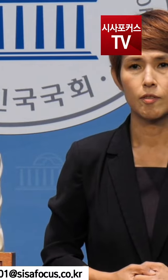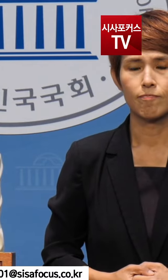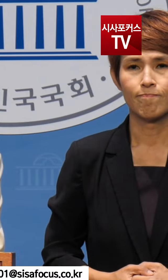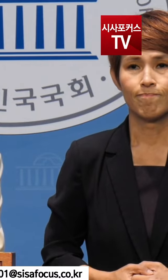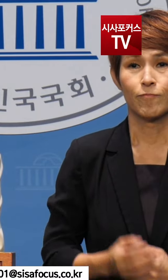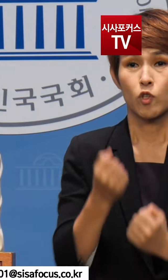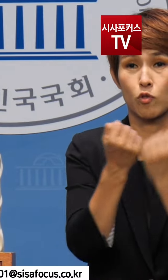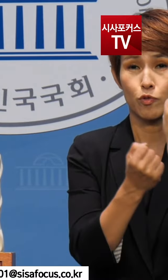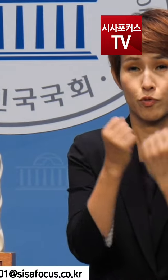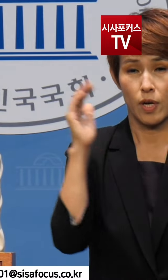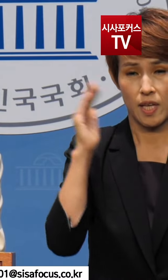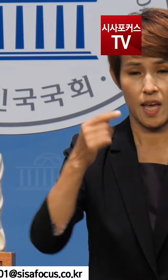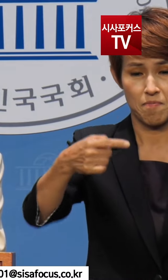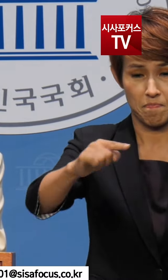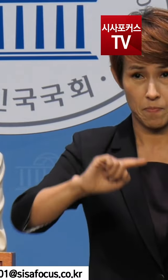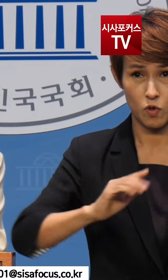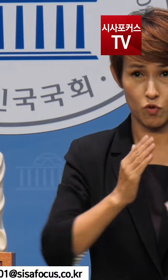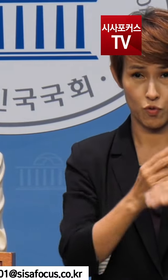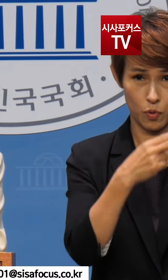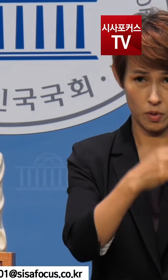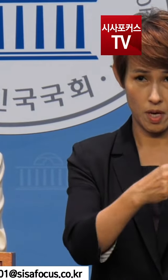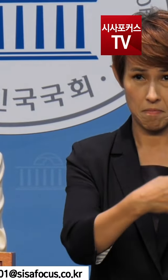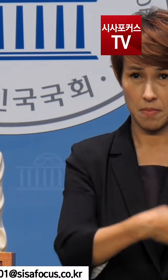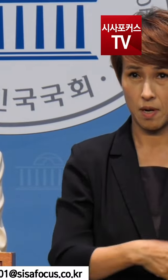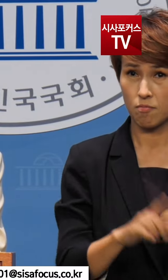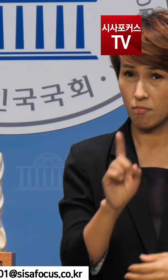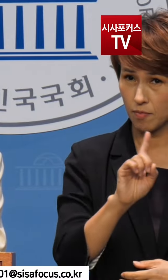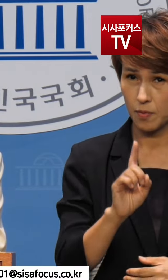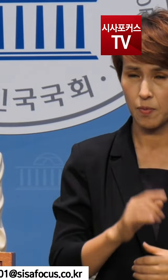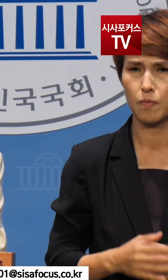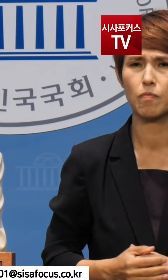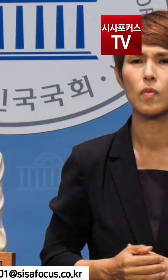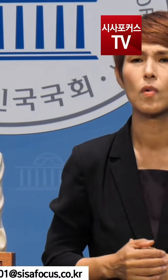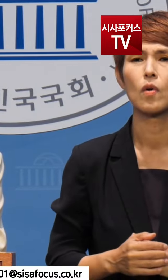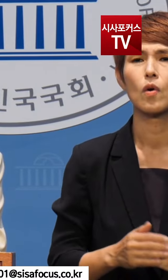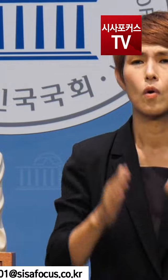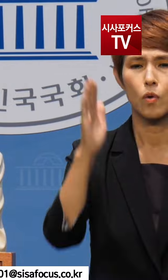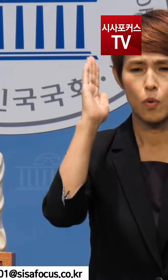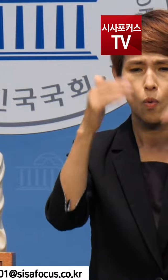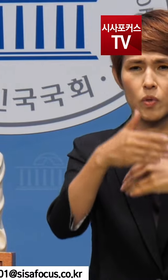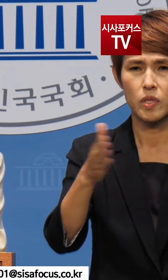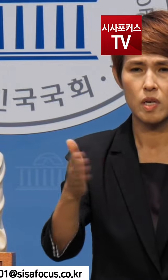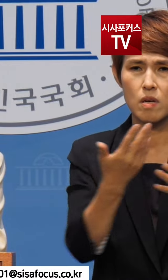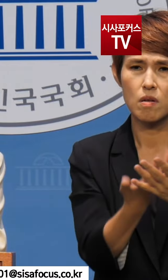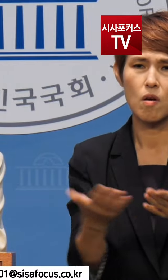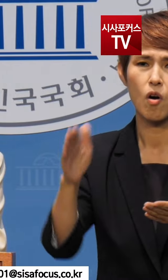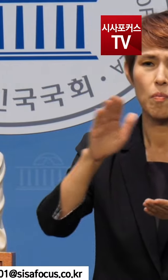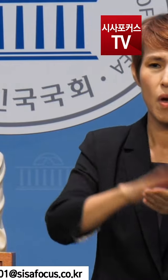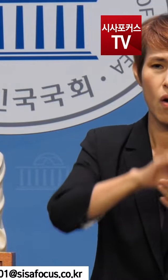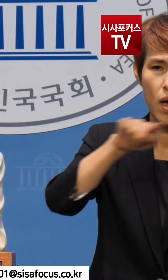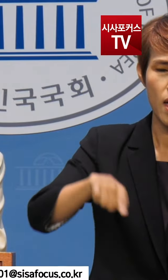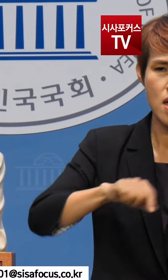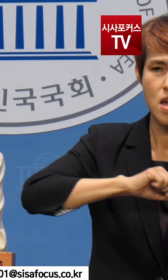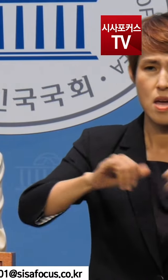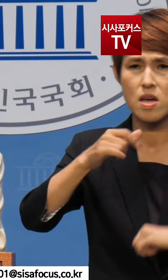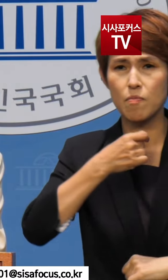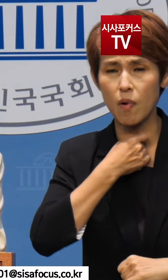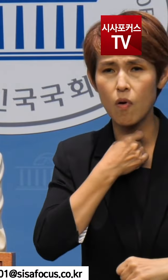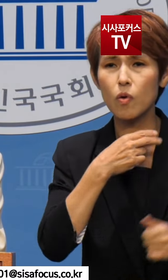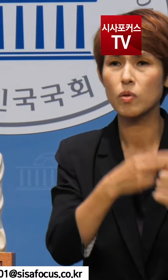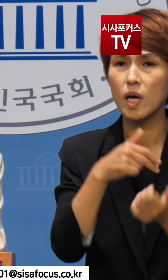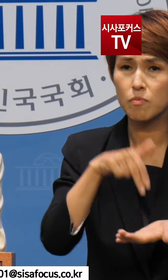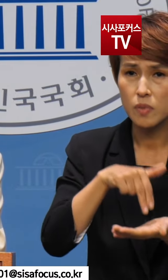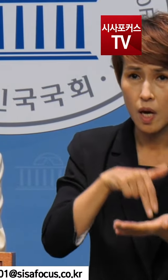실제 연수 수강생으로 참여 중인 교사들이 전하는 말은 교실혁명에 앞장설 수 있는 교사로서의 능력을 갖추는 것은 그런